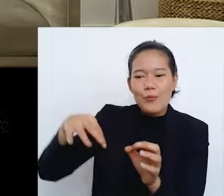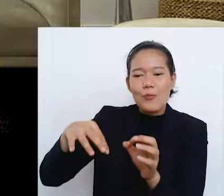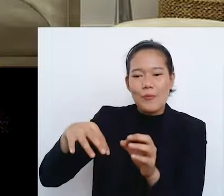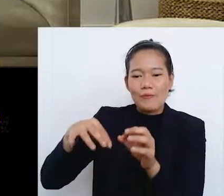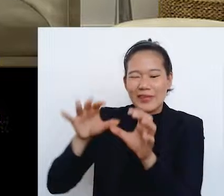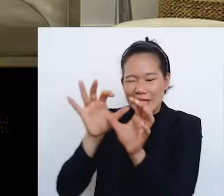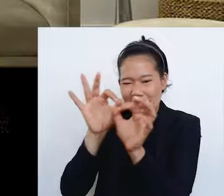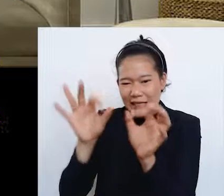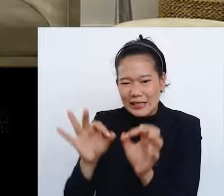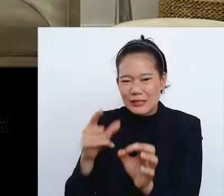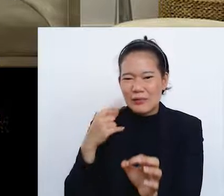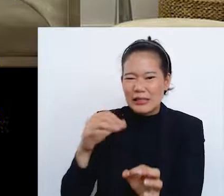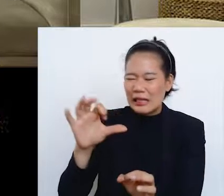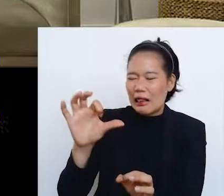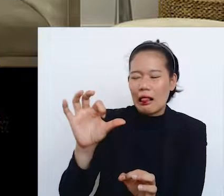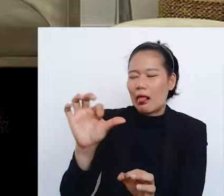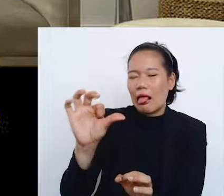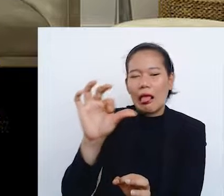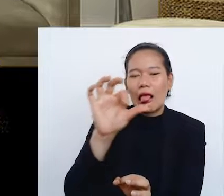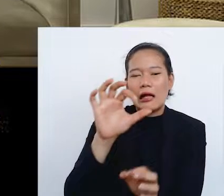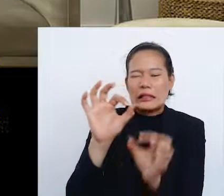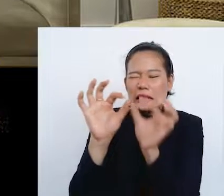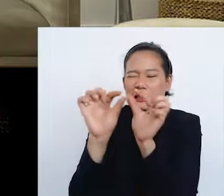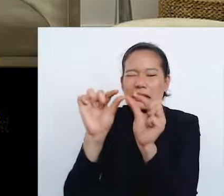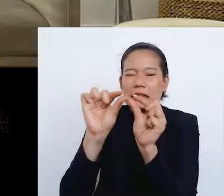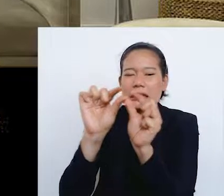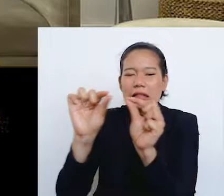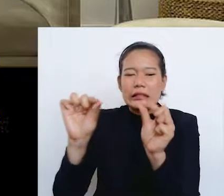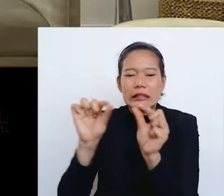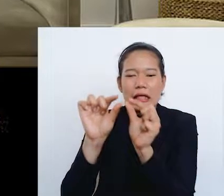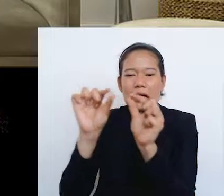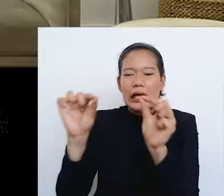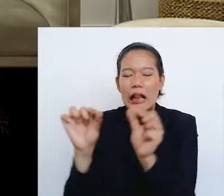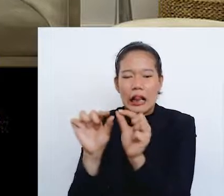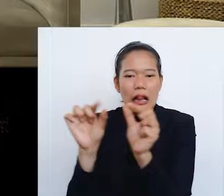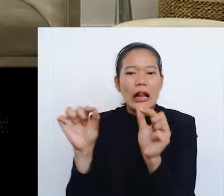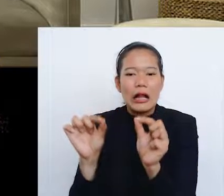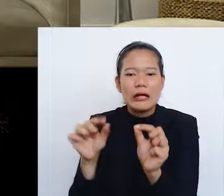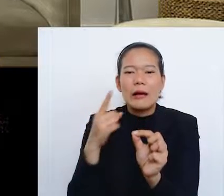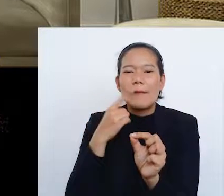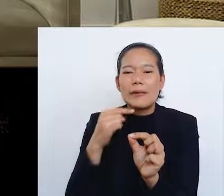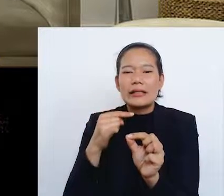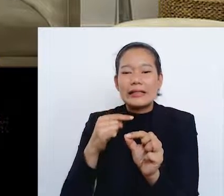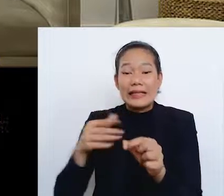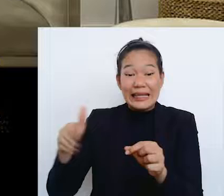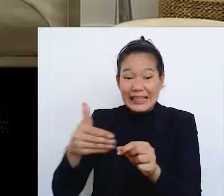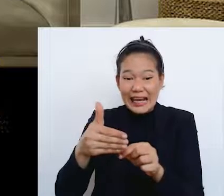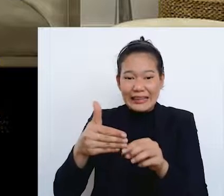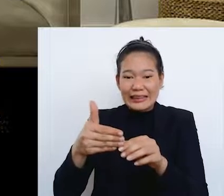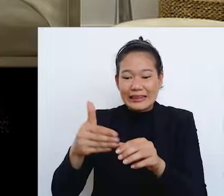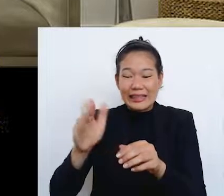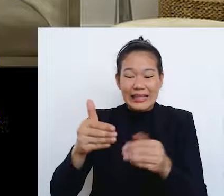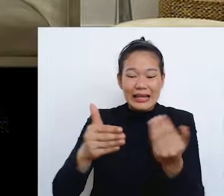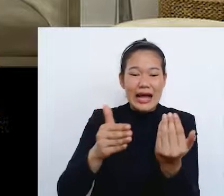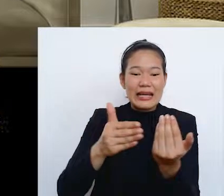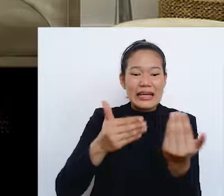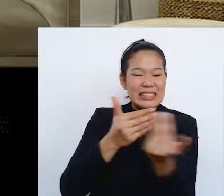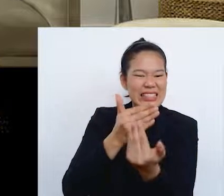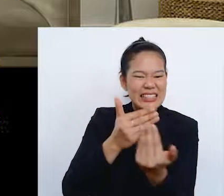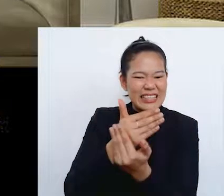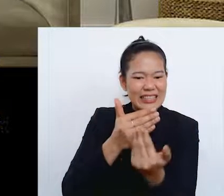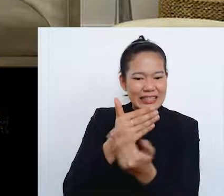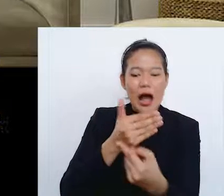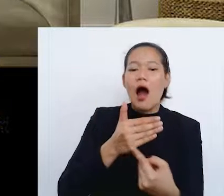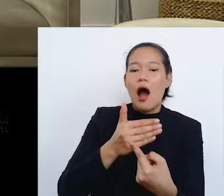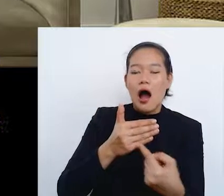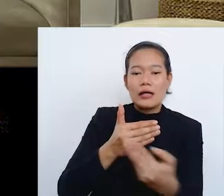Kemungkinan hanya sebesar biji ketumbar, saudara. Bentuknya hampir menyerupai sisik. Dan di sana dikatakan